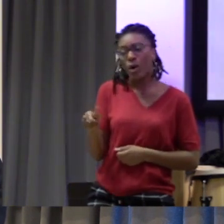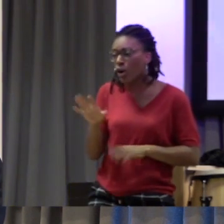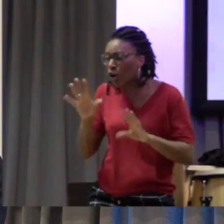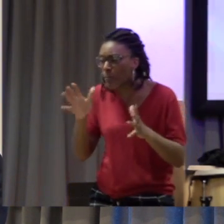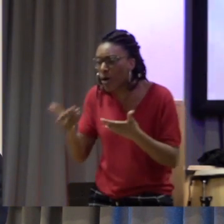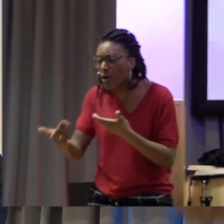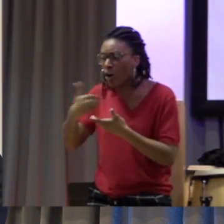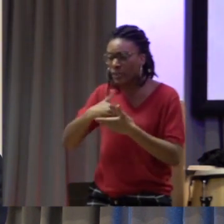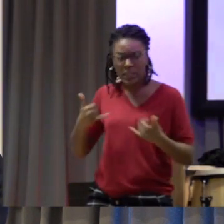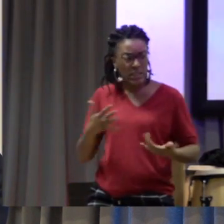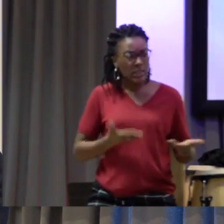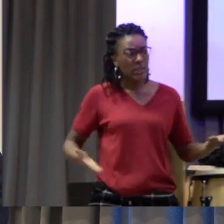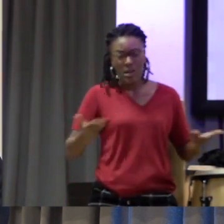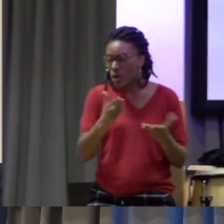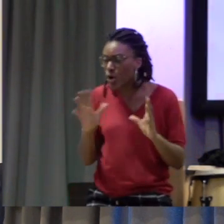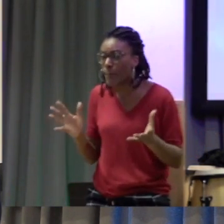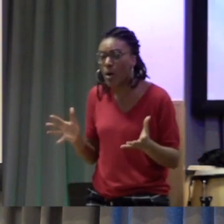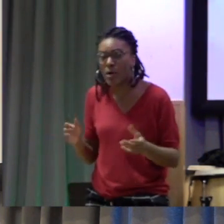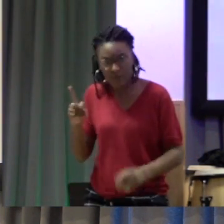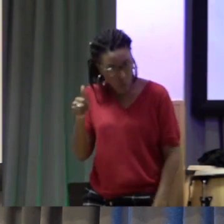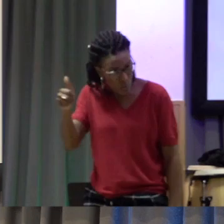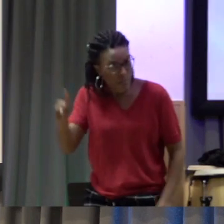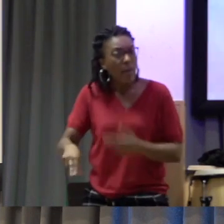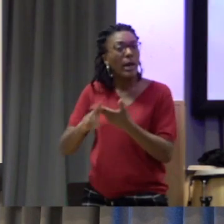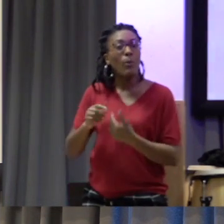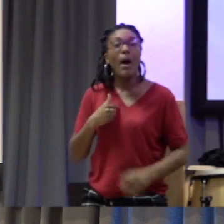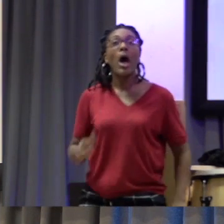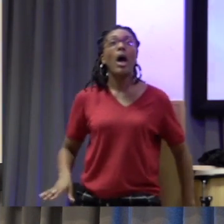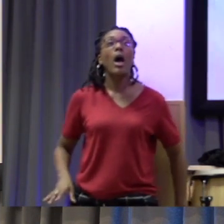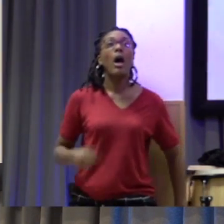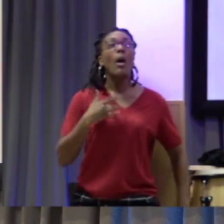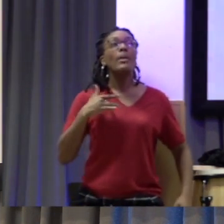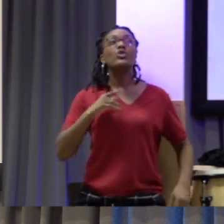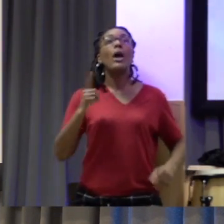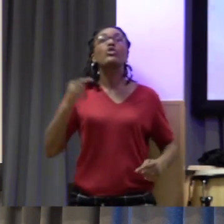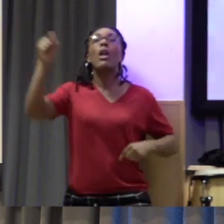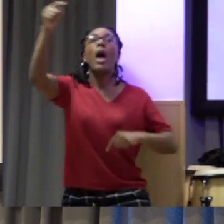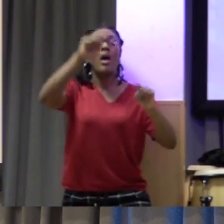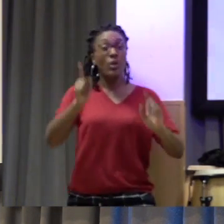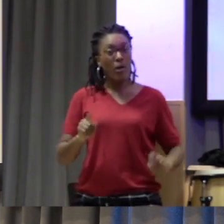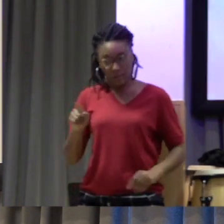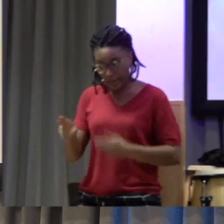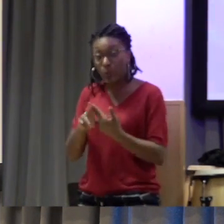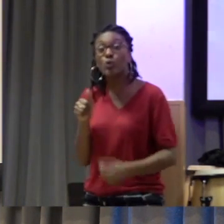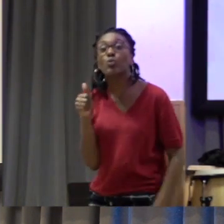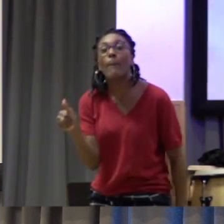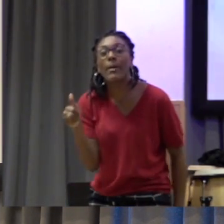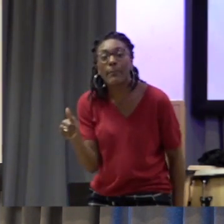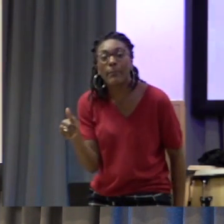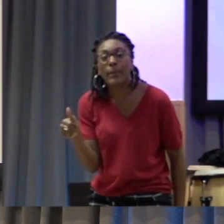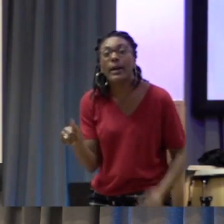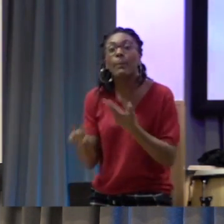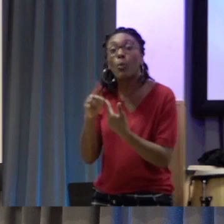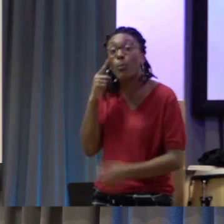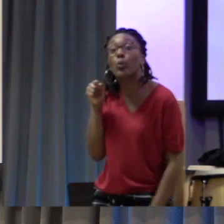entré? Il doit répondre pour lui seul. Les noces de l'agneau